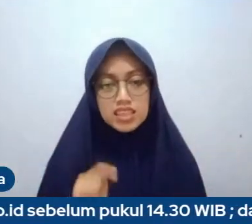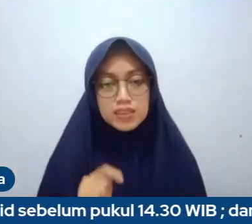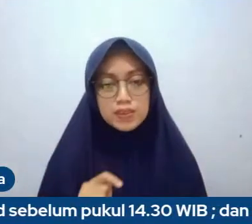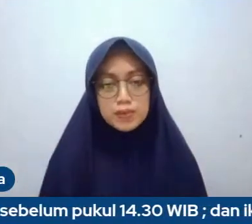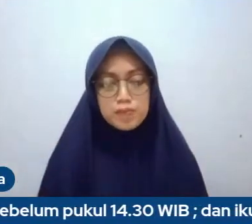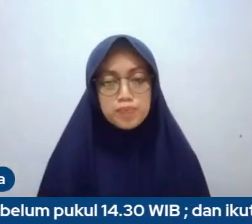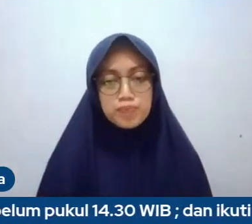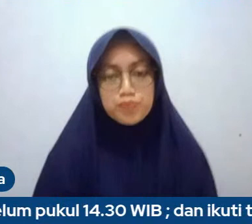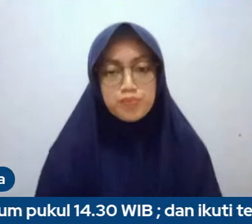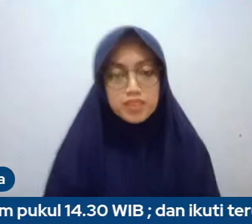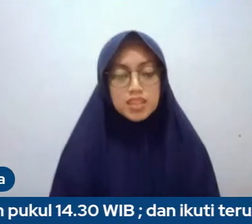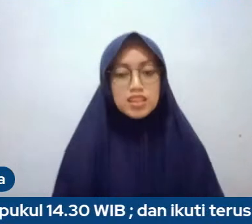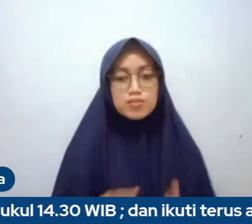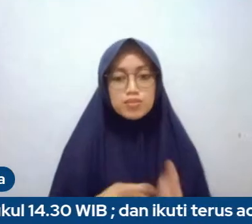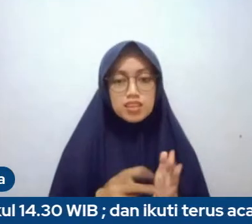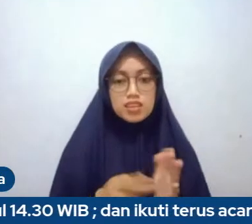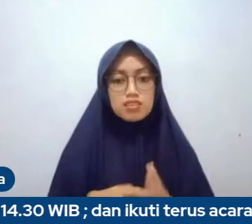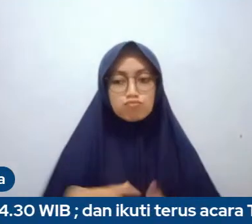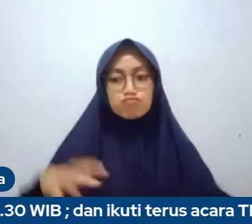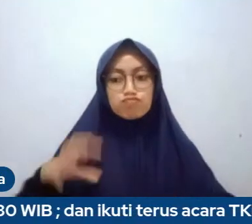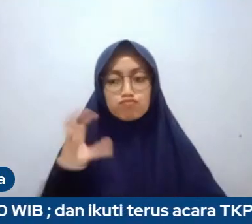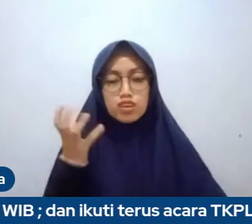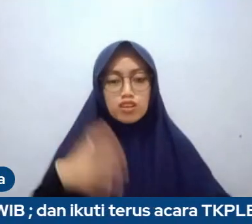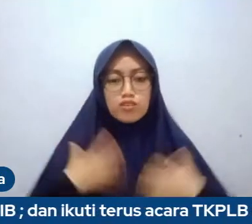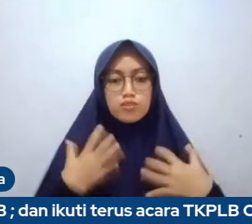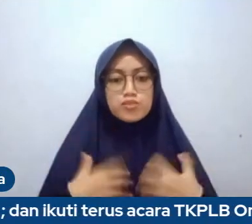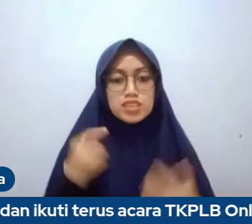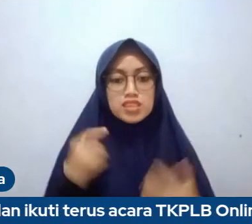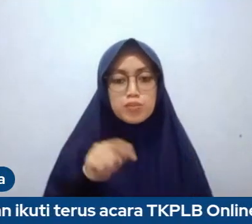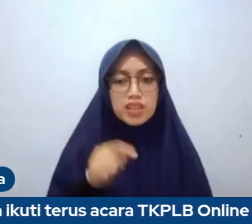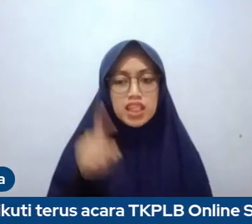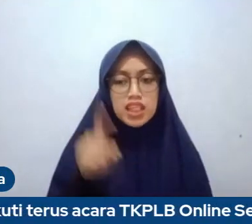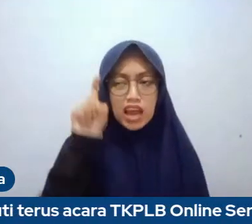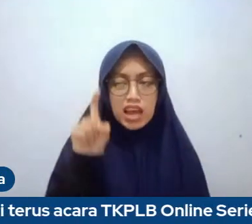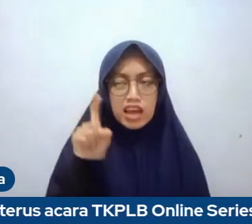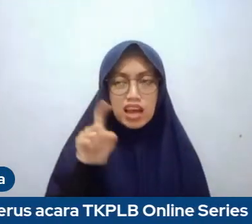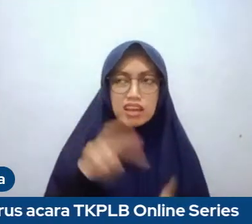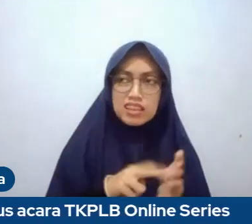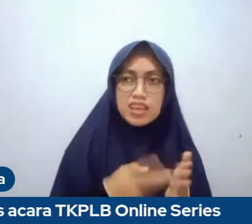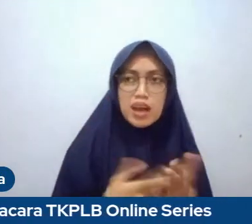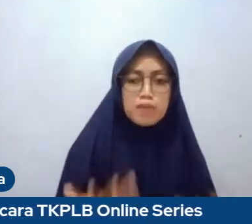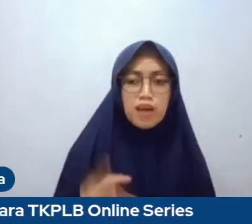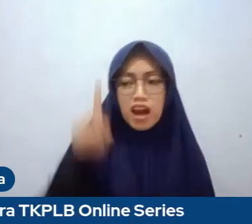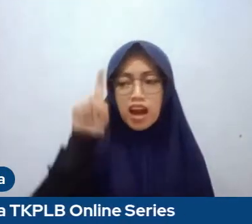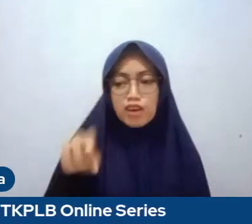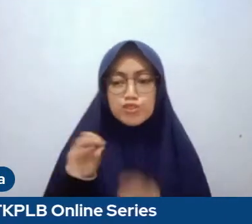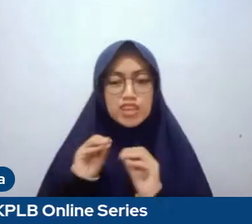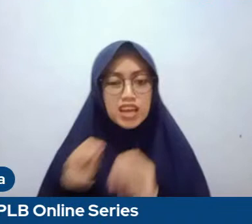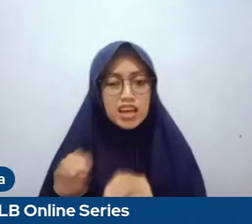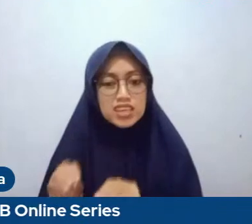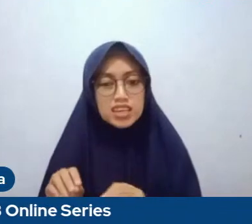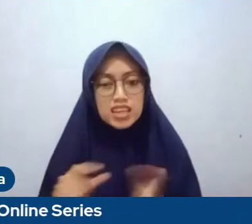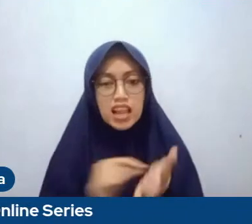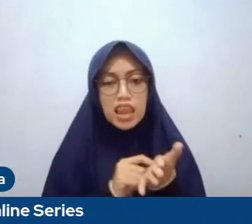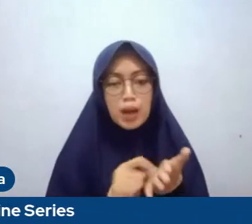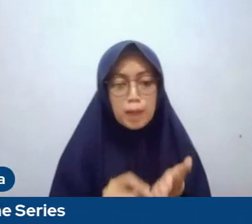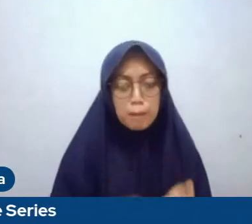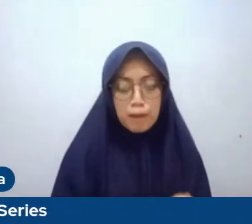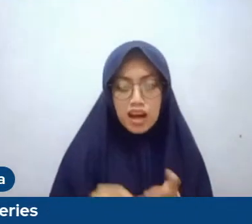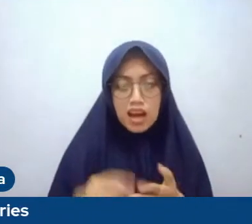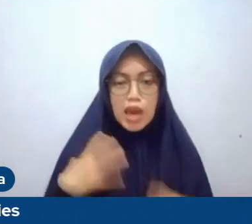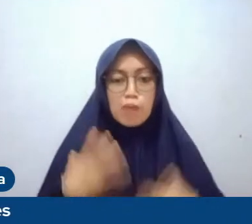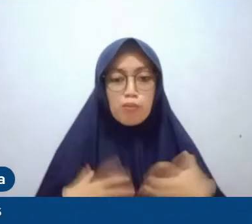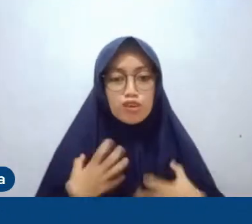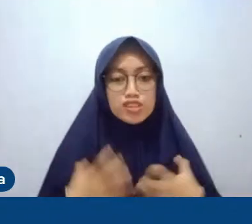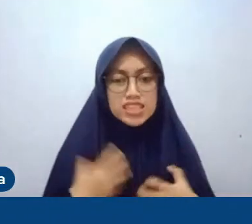dalam mengelola emosi ini justru harus diajarin dulu ya anaknya mengenal dan memberi nama emosinya